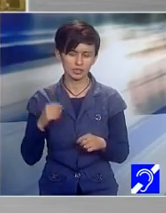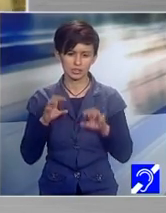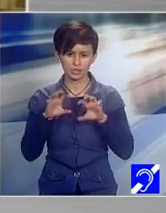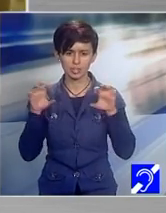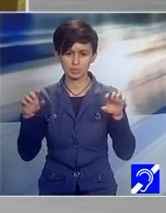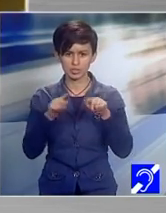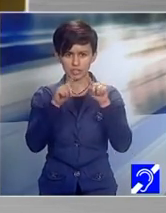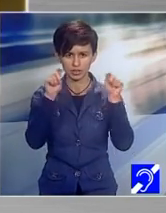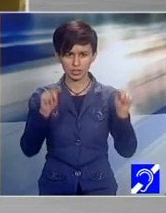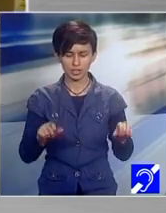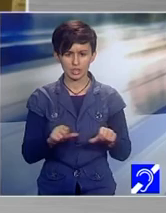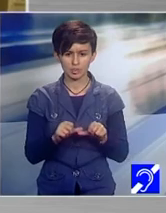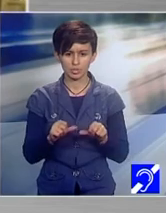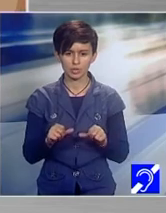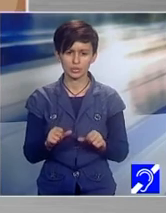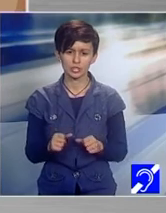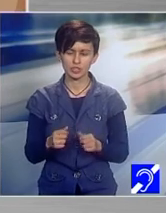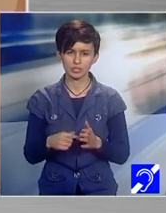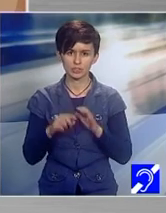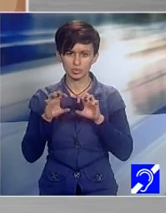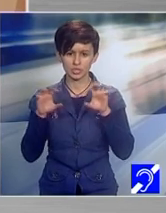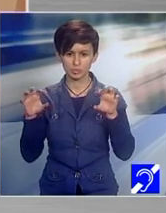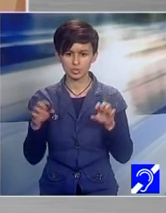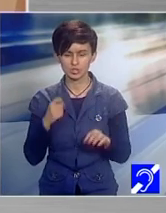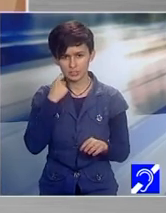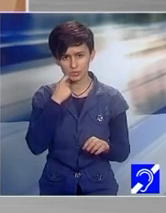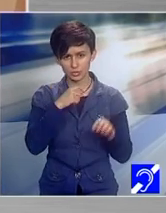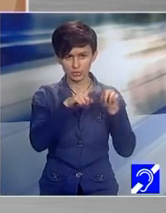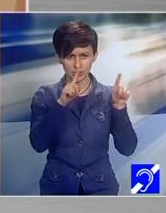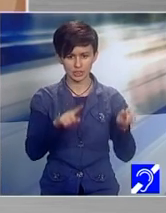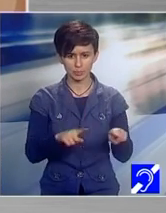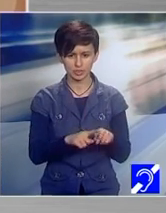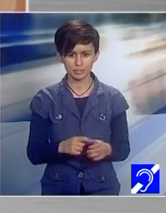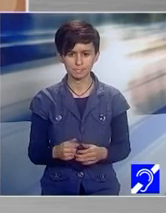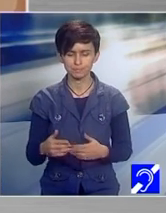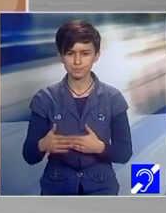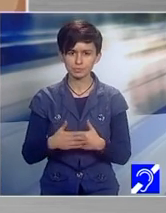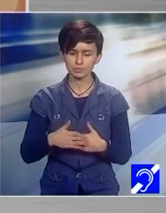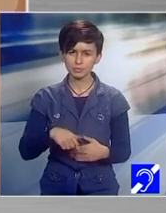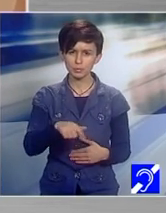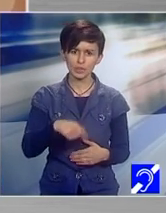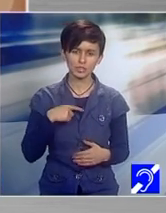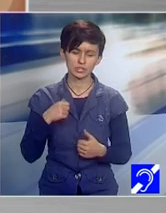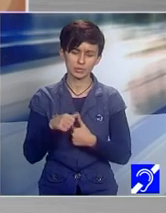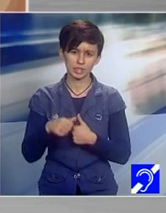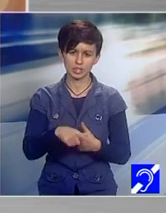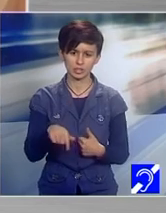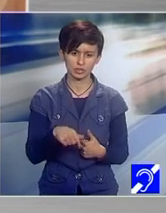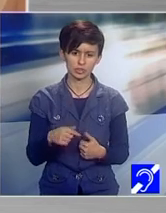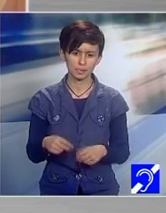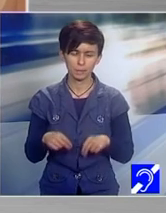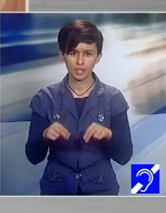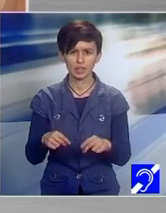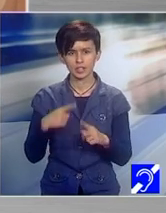fost lansat albumul Clujul în imagini. Prin acest eveniment strâng alături de mine prietenii noștri, aduc un plus de